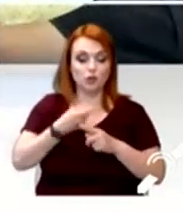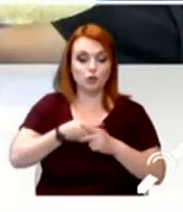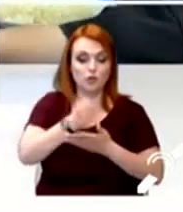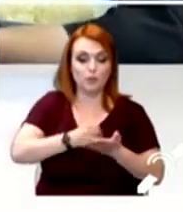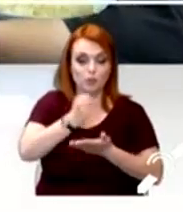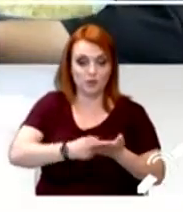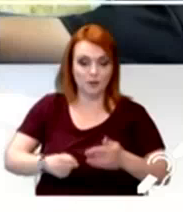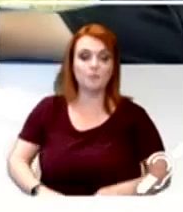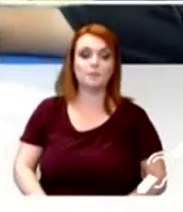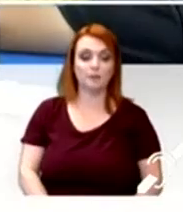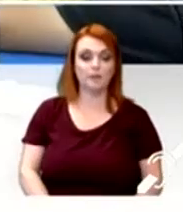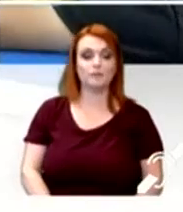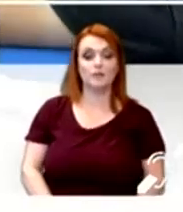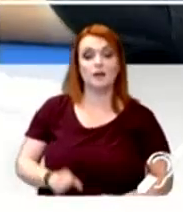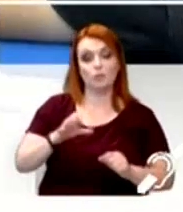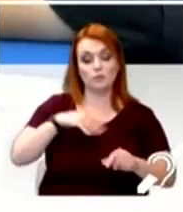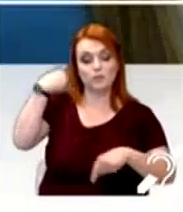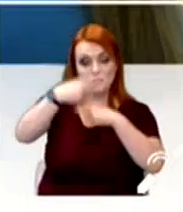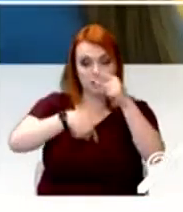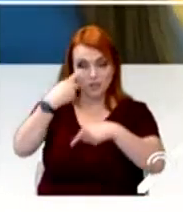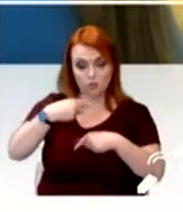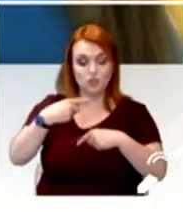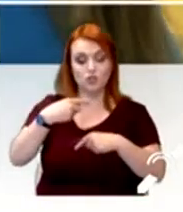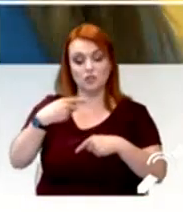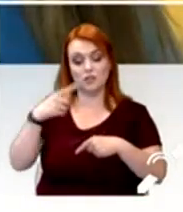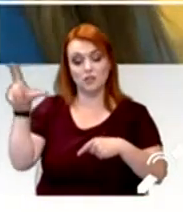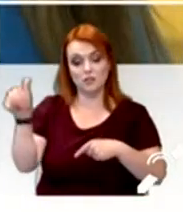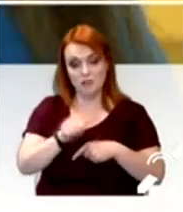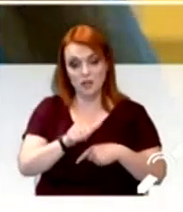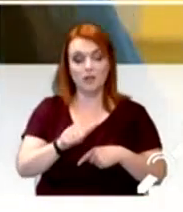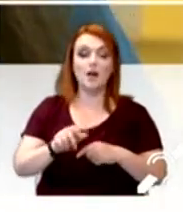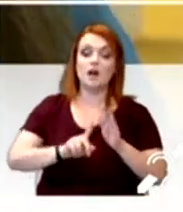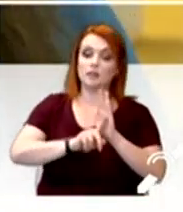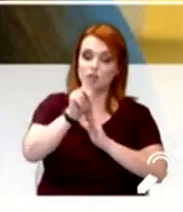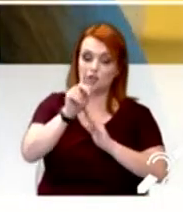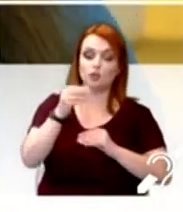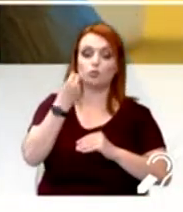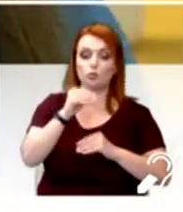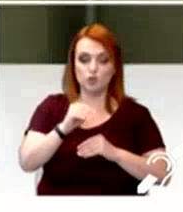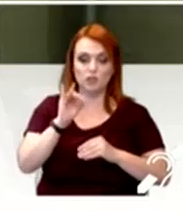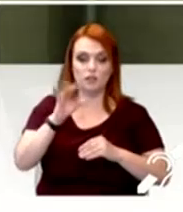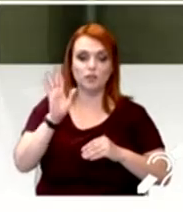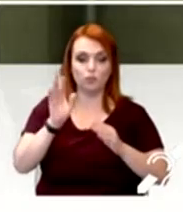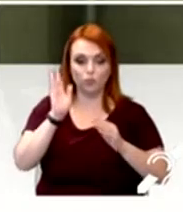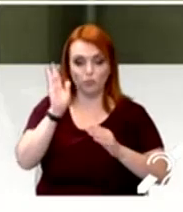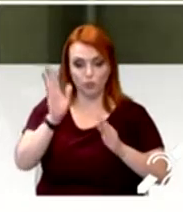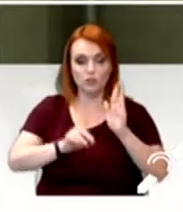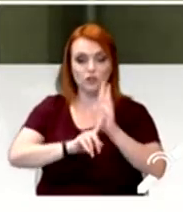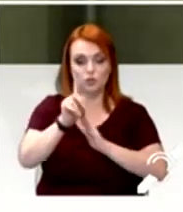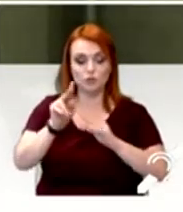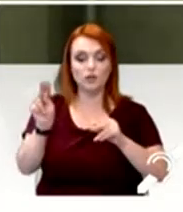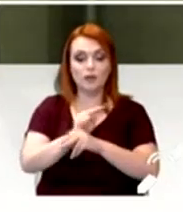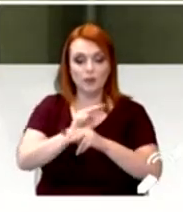Direcției Educației spun însă că în următoarea perioadă vor fi modernizate și bucătăriile grădinițelor din Chișinău. Vorbesc aici și